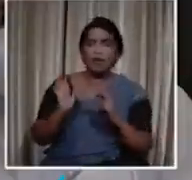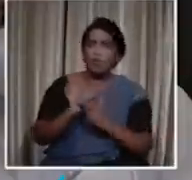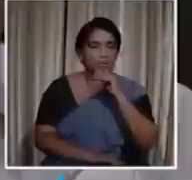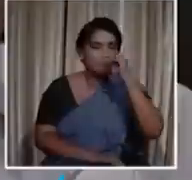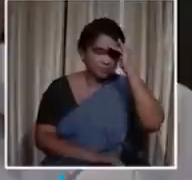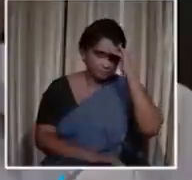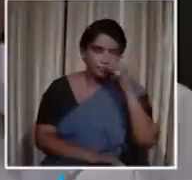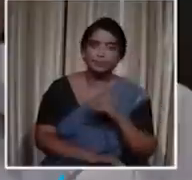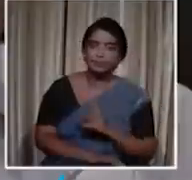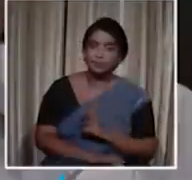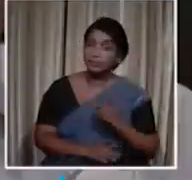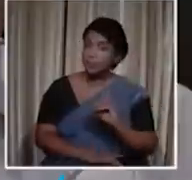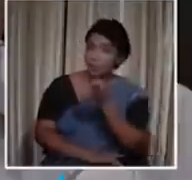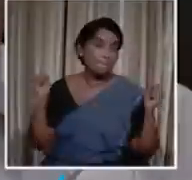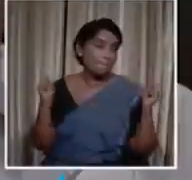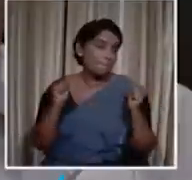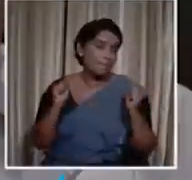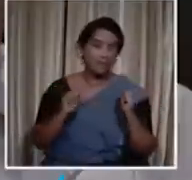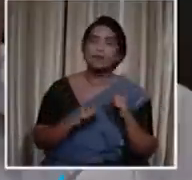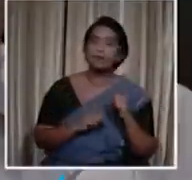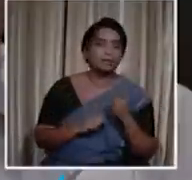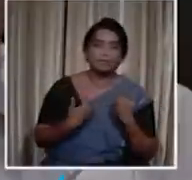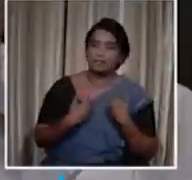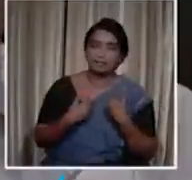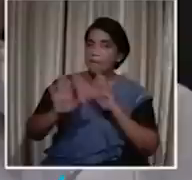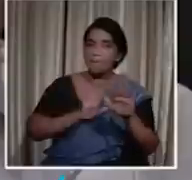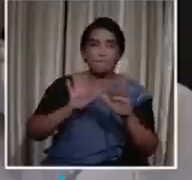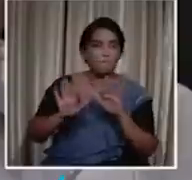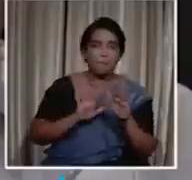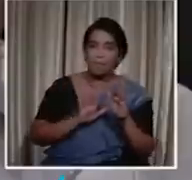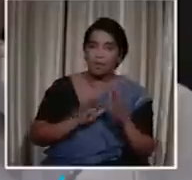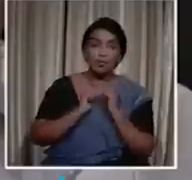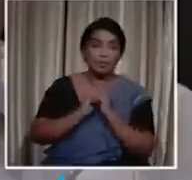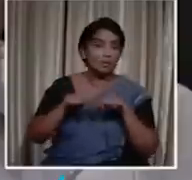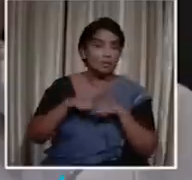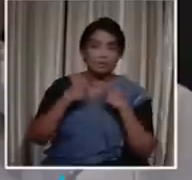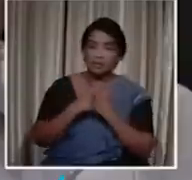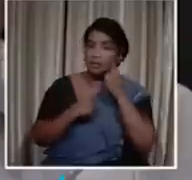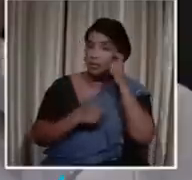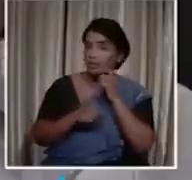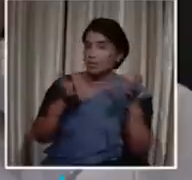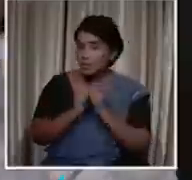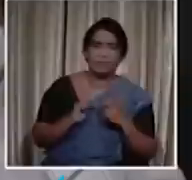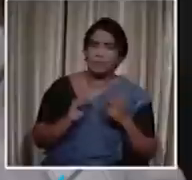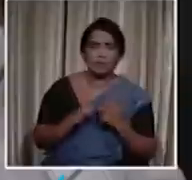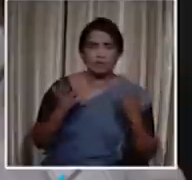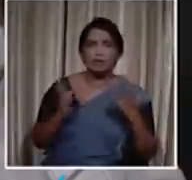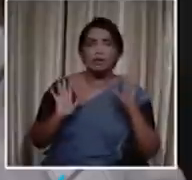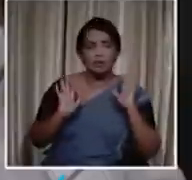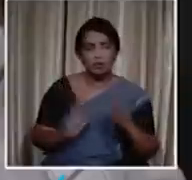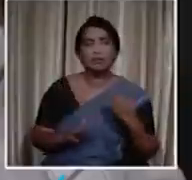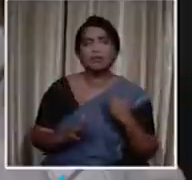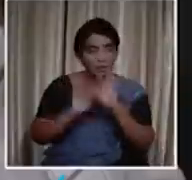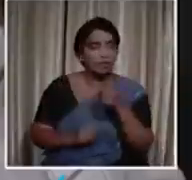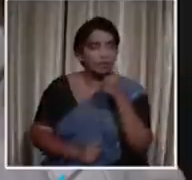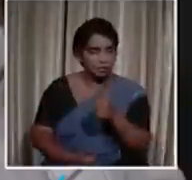තීරණය කළ ඉවරයි. තර්ජනය කරලා බියවද්දලා අපිව පාලනය කරන්න නම් වෘත්තීය සමිති ත්‍රස්තවාදී කණ්ඩායමට පුළුවන් කමක් නැහැ. මම මේ තනතුර